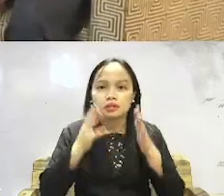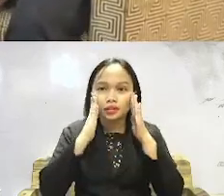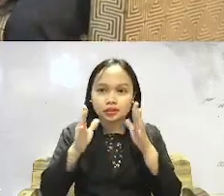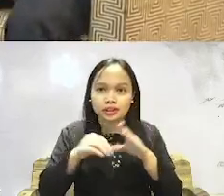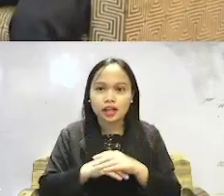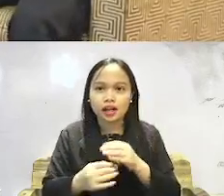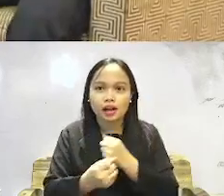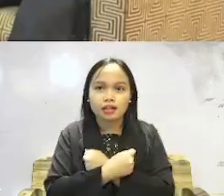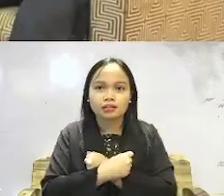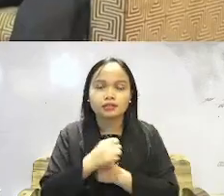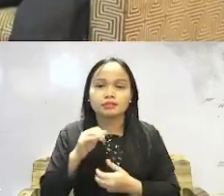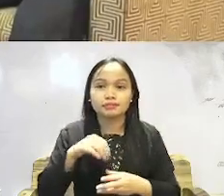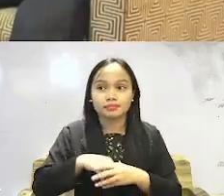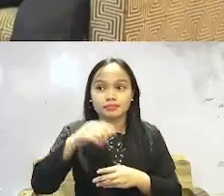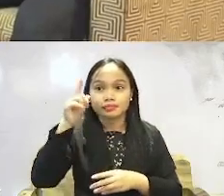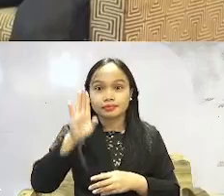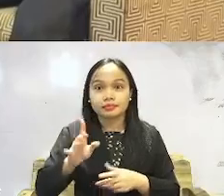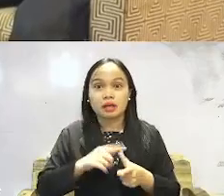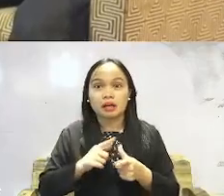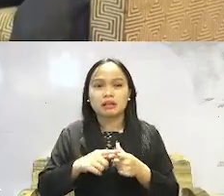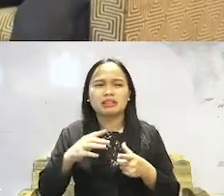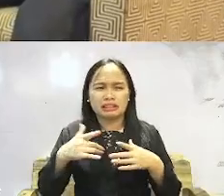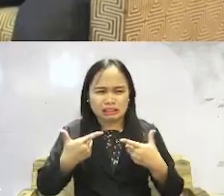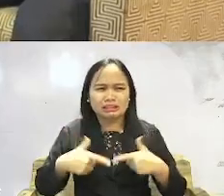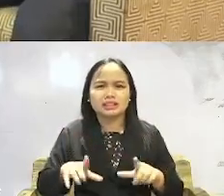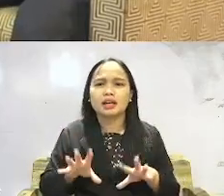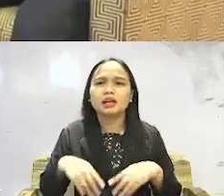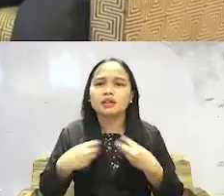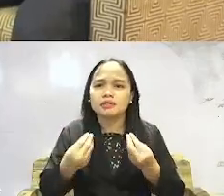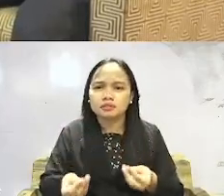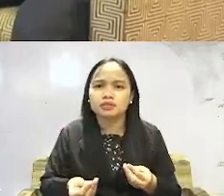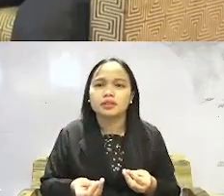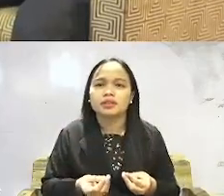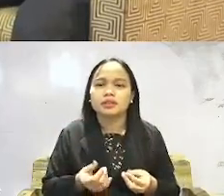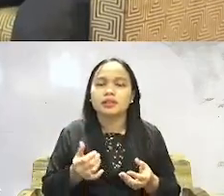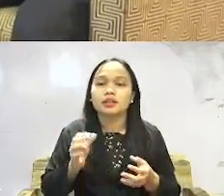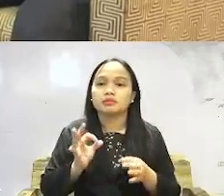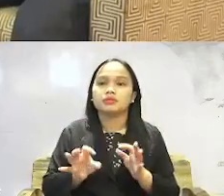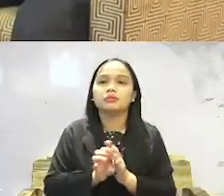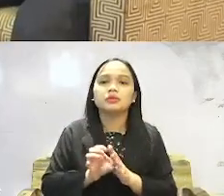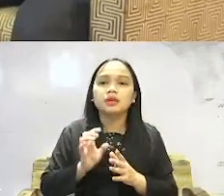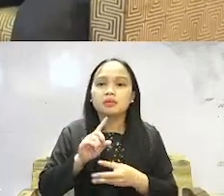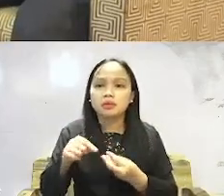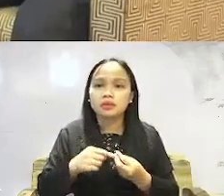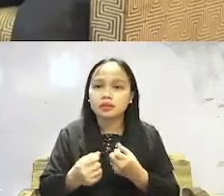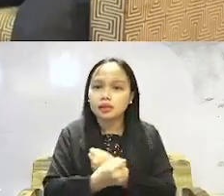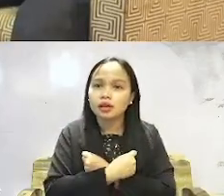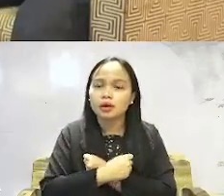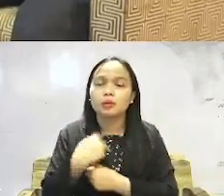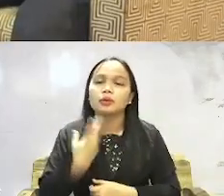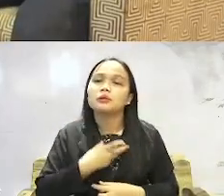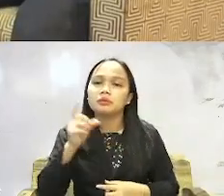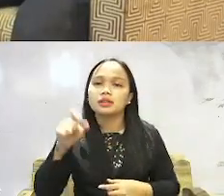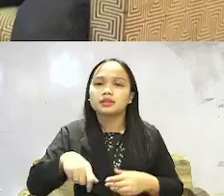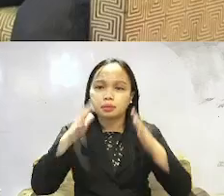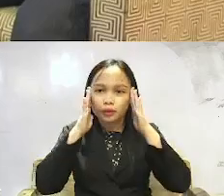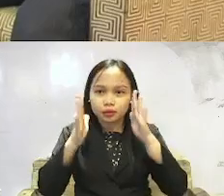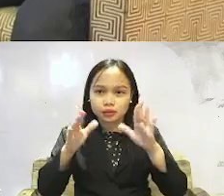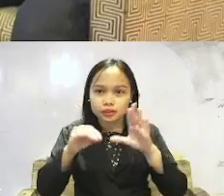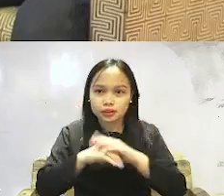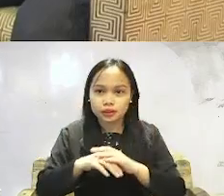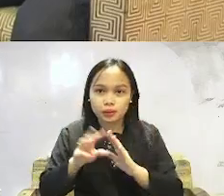pagmamahal natin sa Panginoon. Invest natin yung mas maganda na pagdating sa pagmamahal ng Panginoon is naka-focus tayo dun sa